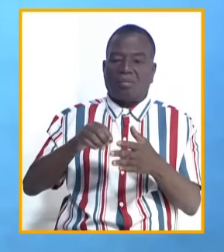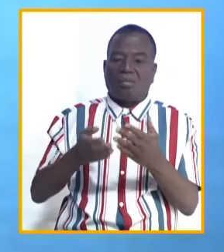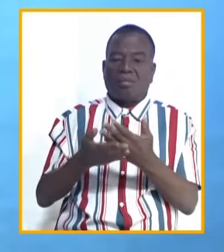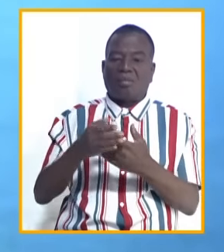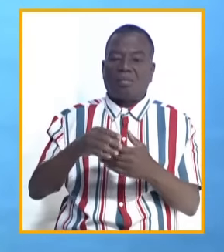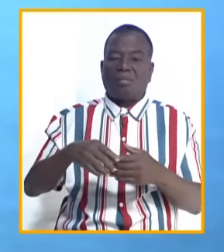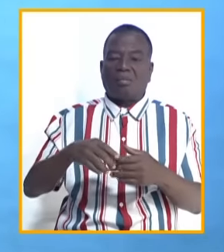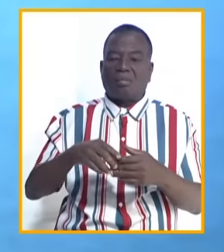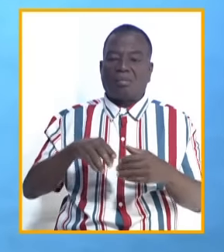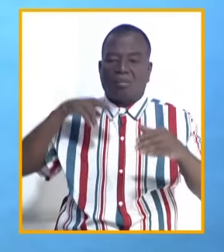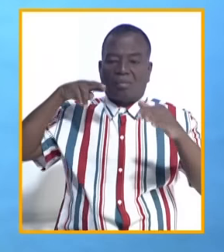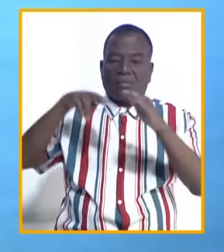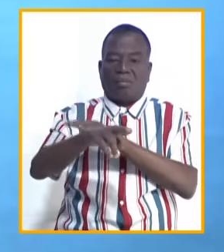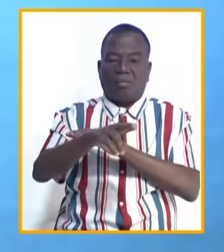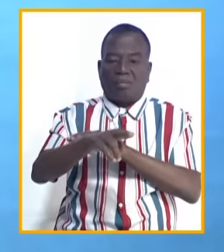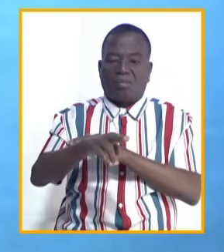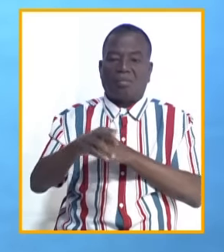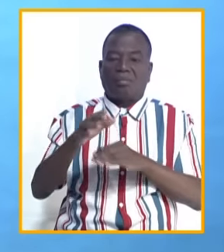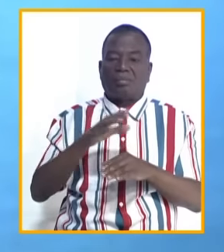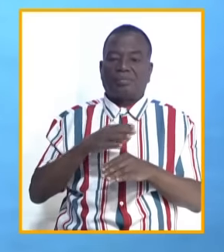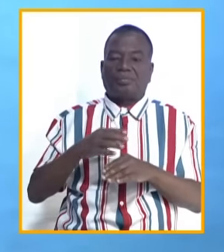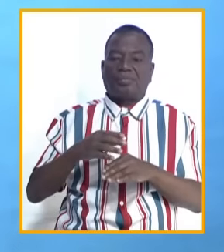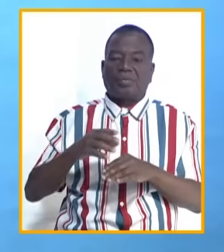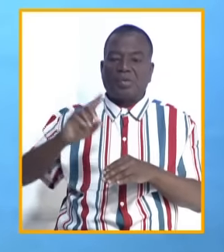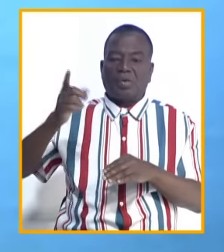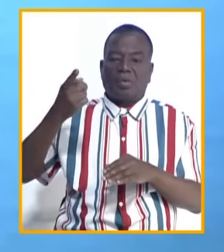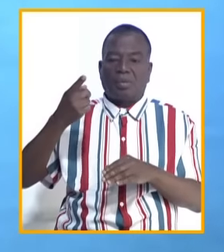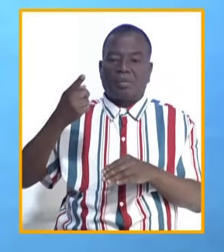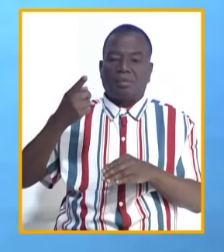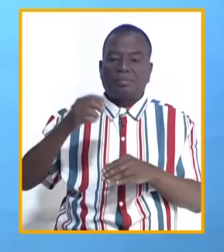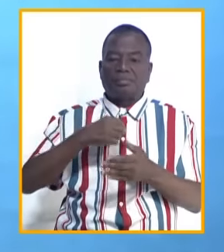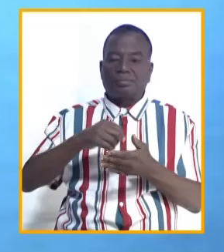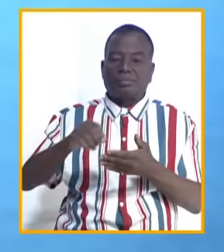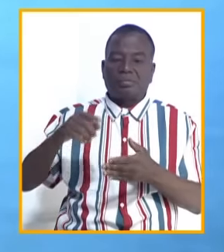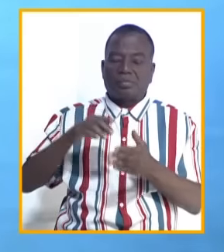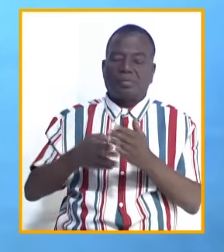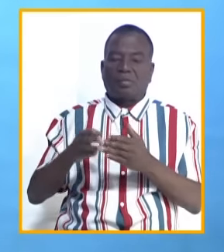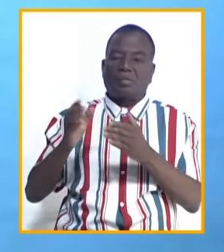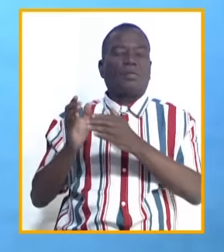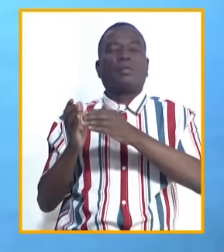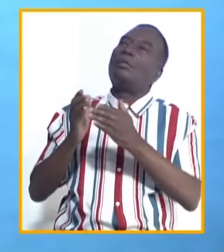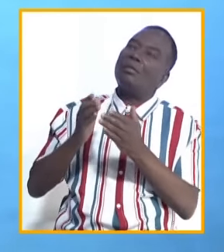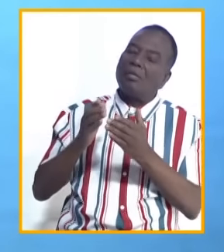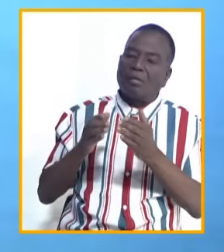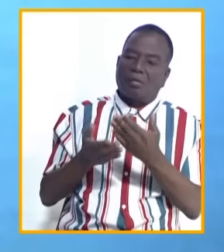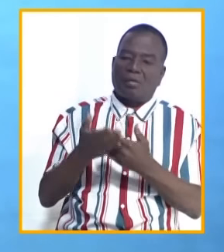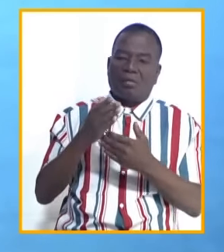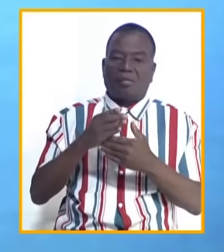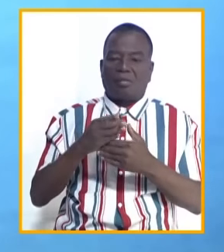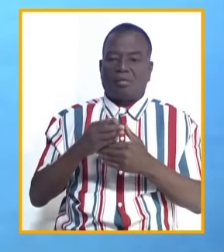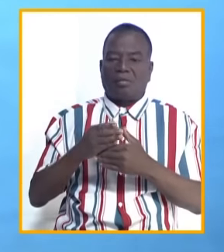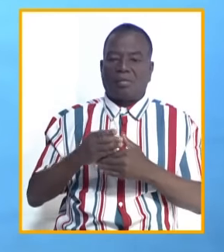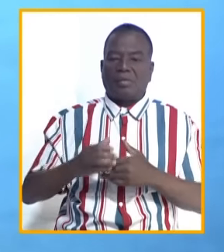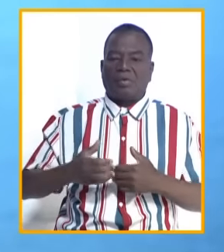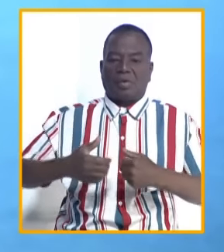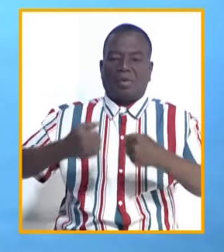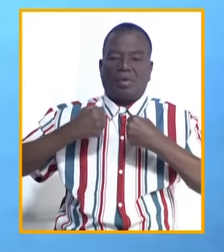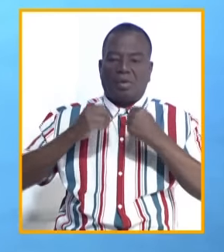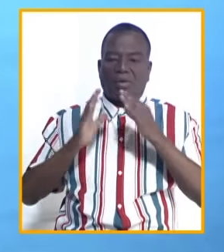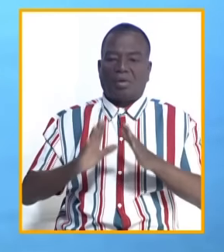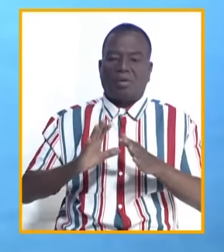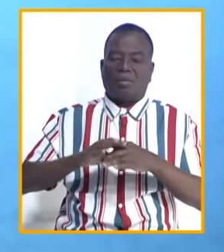écoutez, Hamza Diaby, deux faits. Le premier, c'est les buts inscrits par les gardiens donc, de Bouaké FC et du FC San Pedro. Le premier